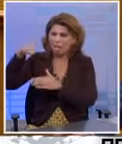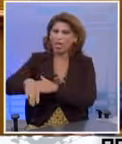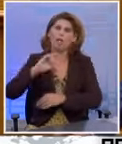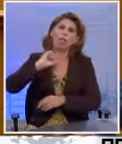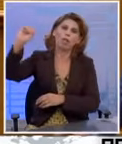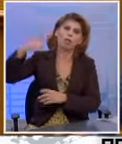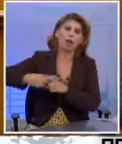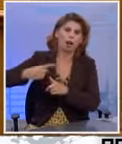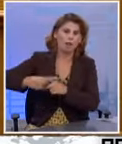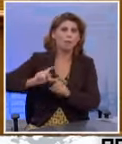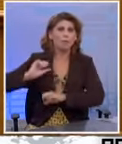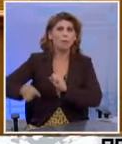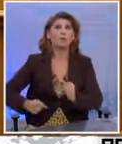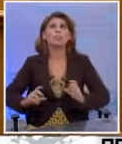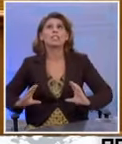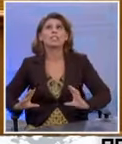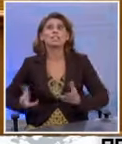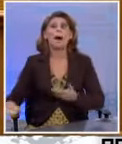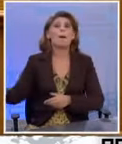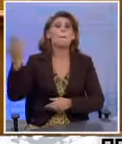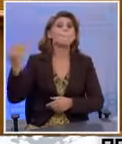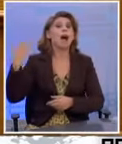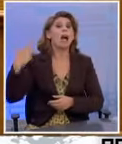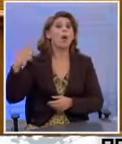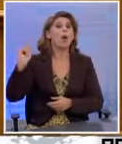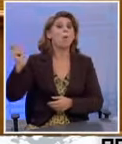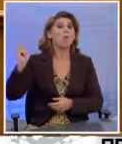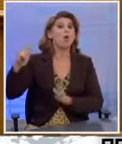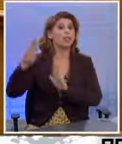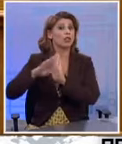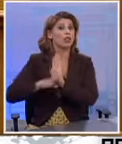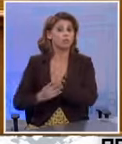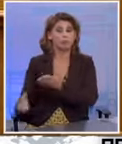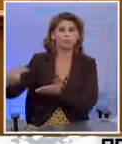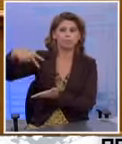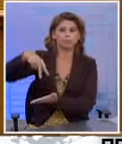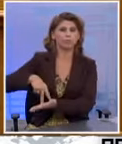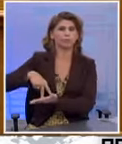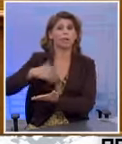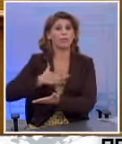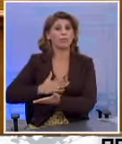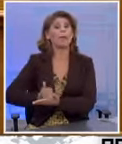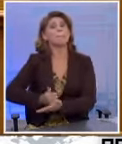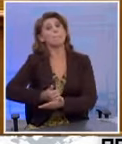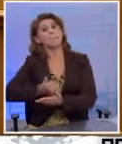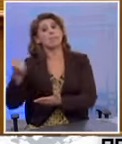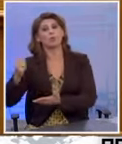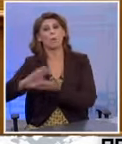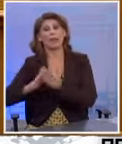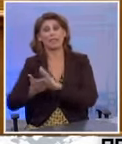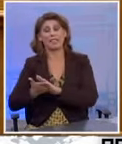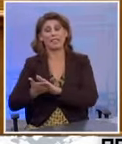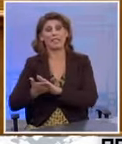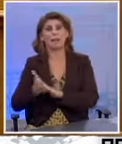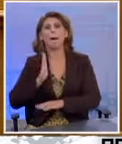προσπαθούν λυσαλέα για την παλινόρθωση του παλιού πολιτικού συστήματος. Για να επιστρέψουμε στις πρακτικές του